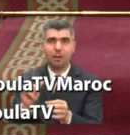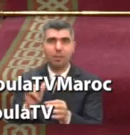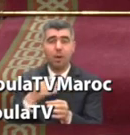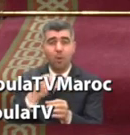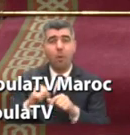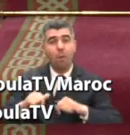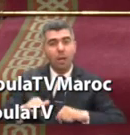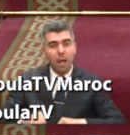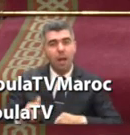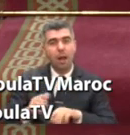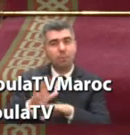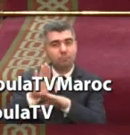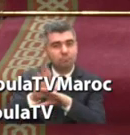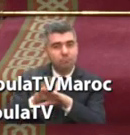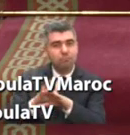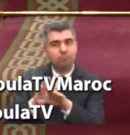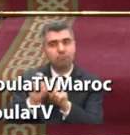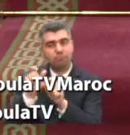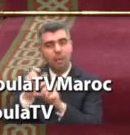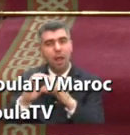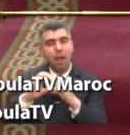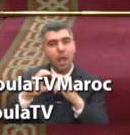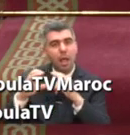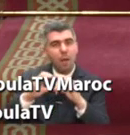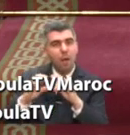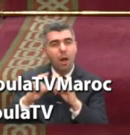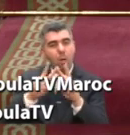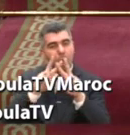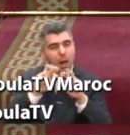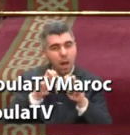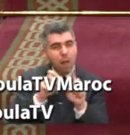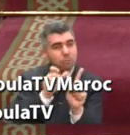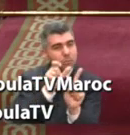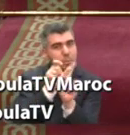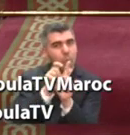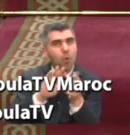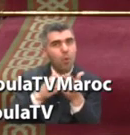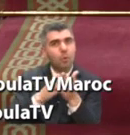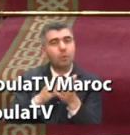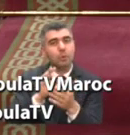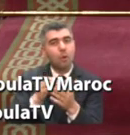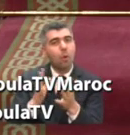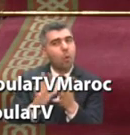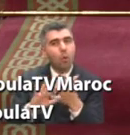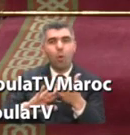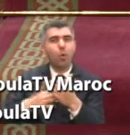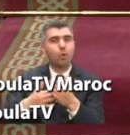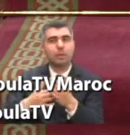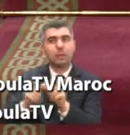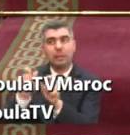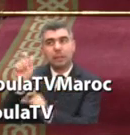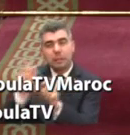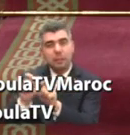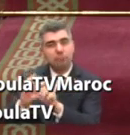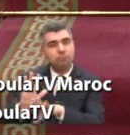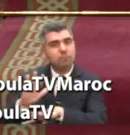وكذلك كاين هناك المراقبة. ولكن كيف ما قلت السيد النائب المحترم، تبقى الدور ديالنا كلنا